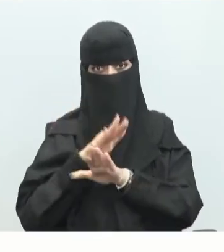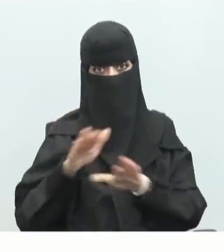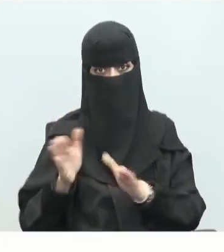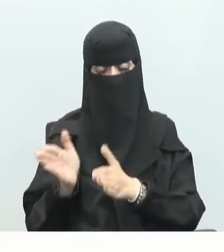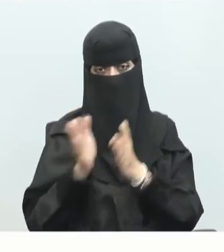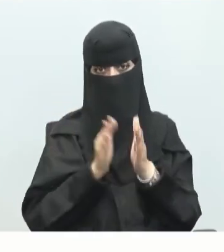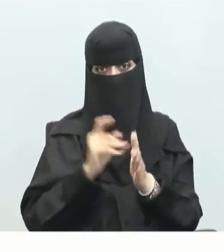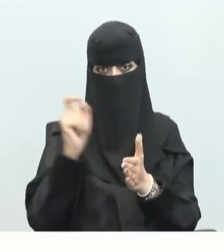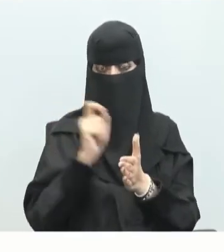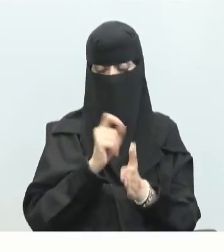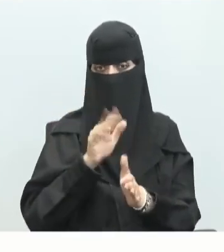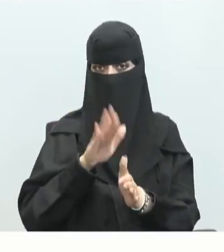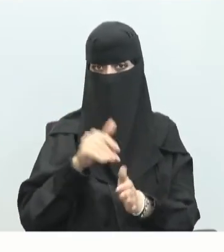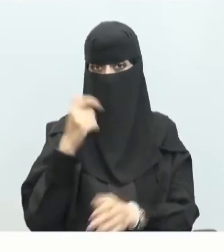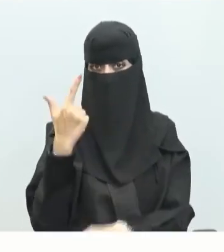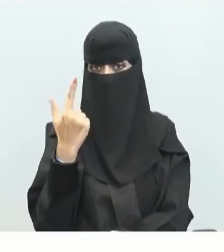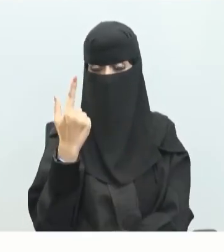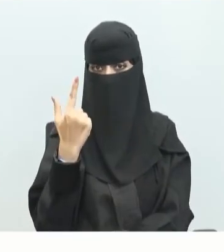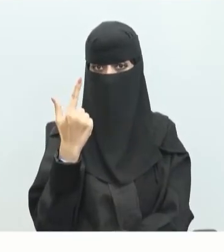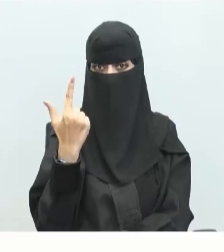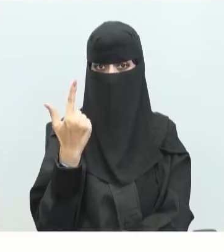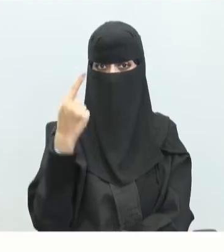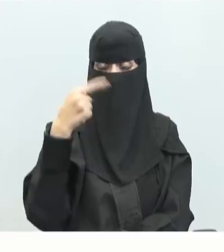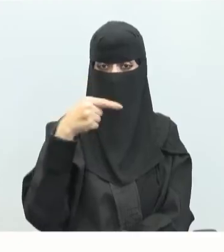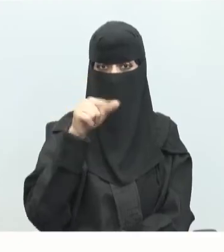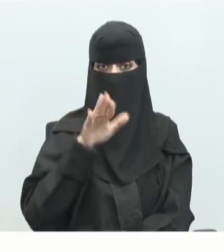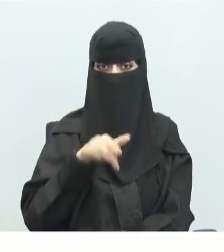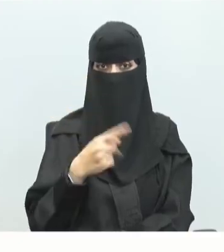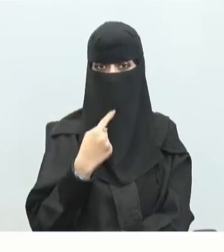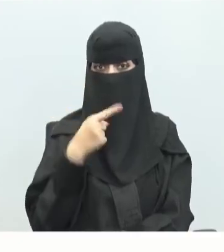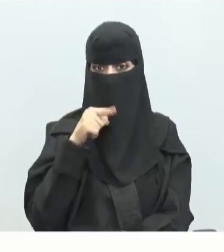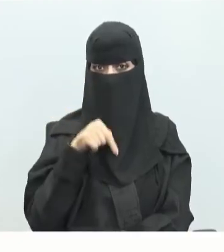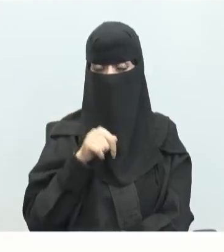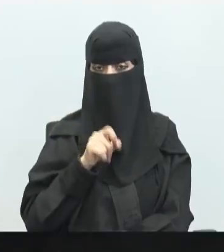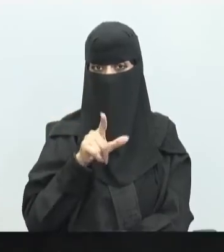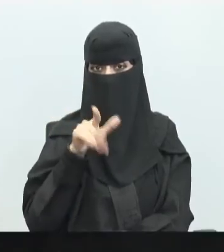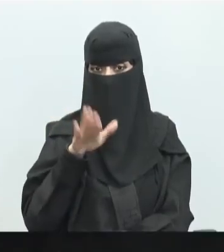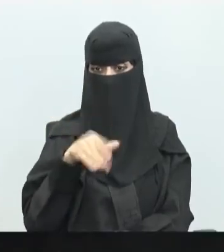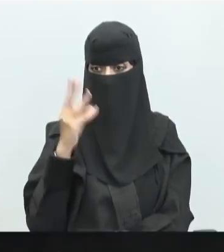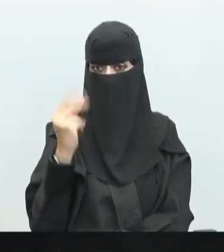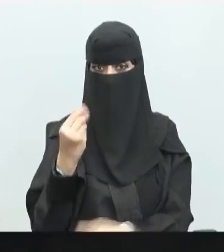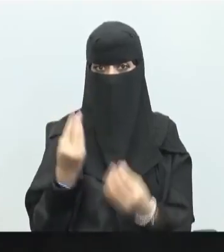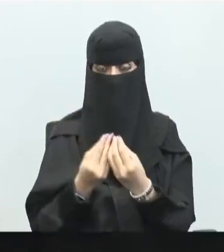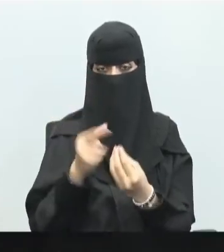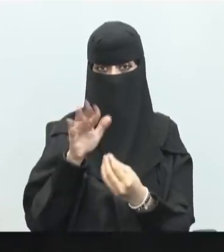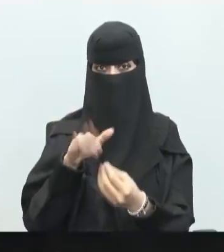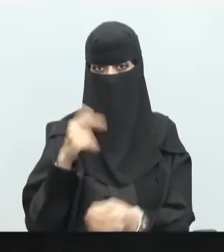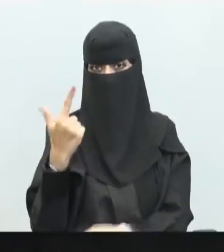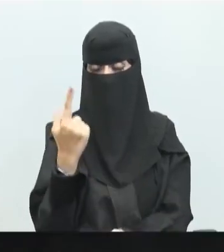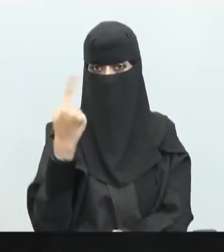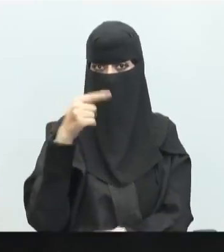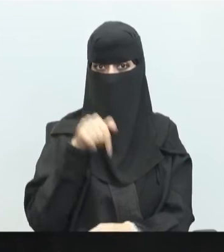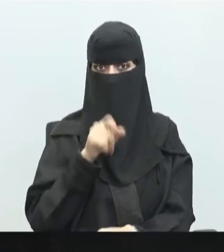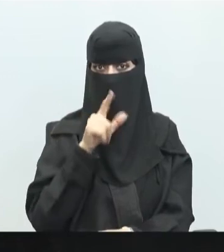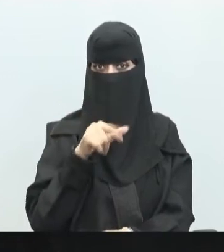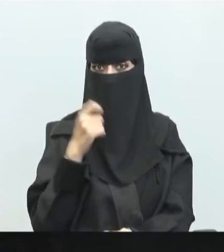من تمرير القلم على العدد المنقط نريد ان ننطق العدد سويا مع بعض العدد 17 يلا مع بعض